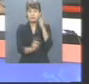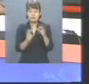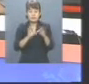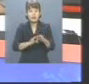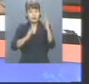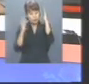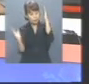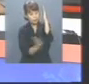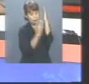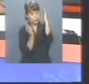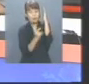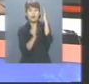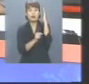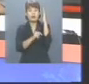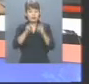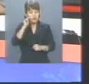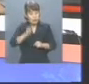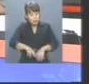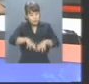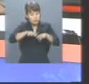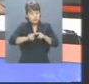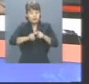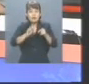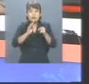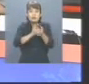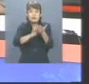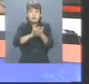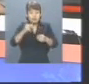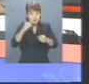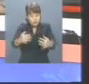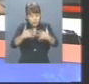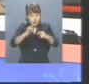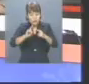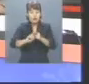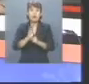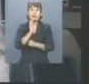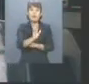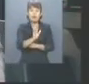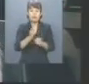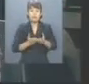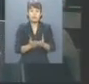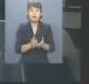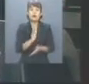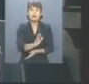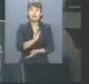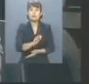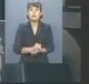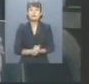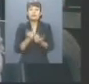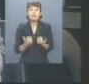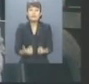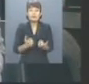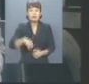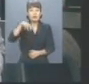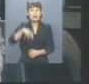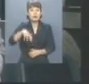ยก็จะสูงขึ้นแนะนำนะคะบอกว่าเรือขนาดเล็กควรที่จะงดออกจากฝั่งค่ะโดยในวันนี้นะคะกรมอุตุนิยมวิทยาก็เตือน6จังหวั